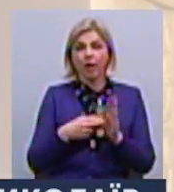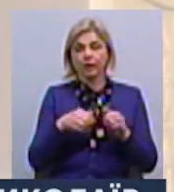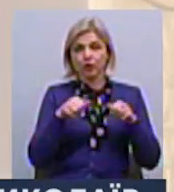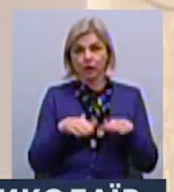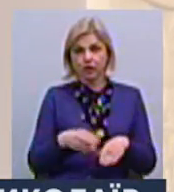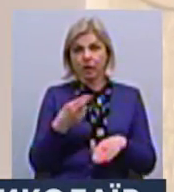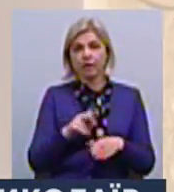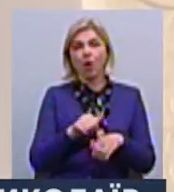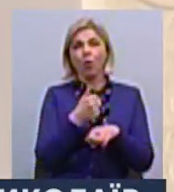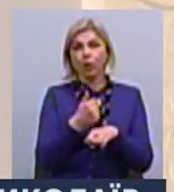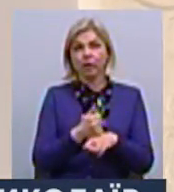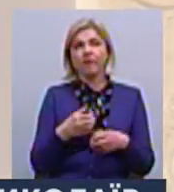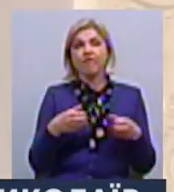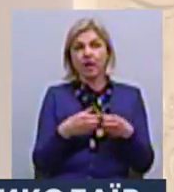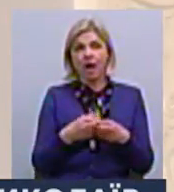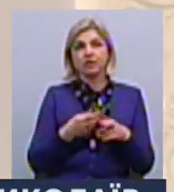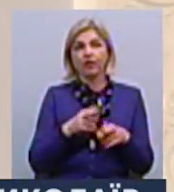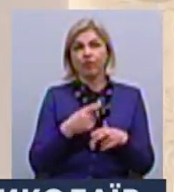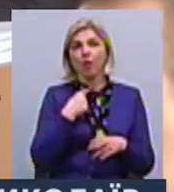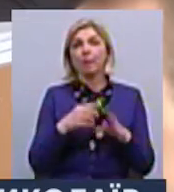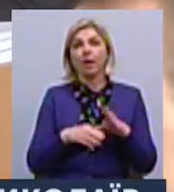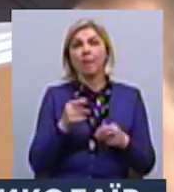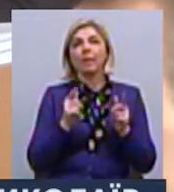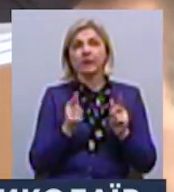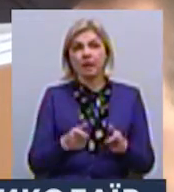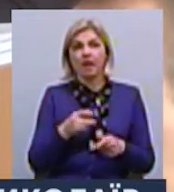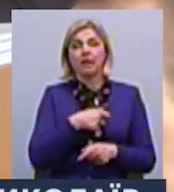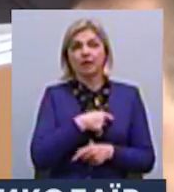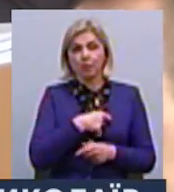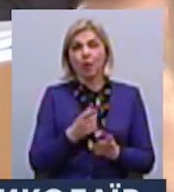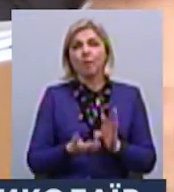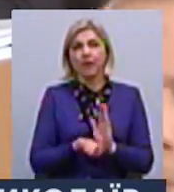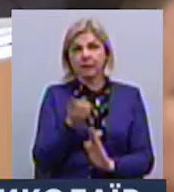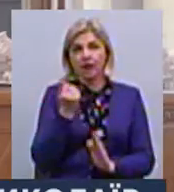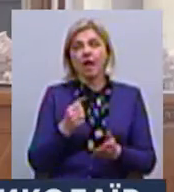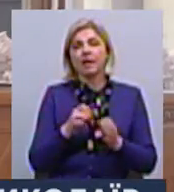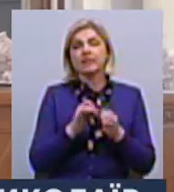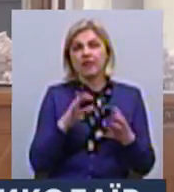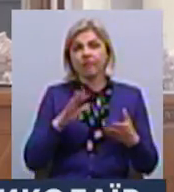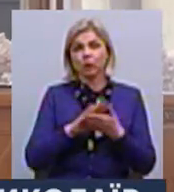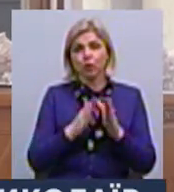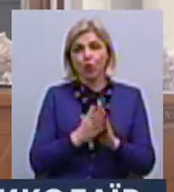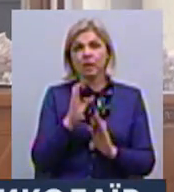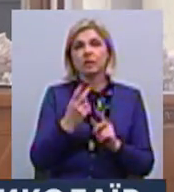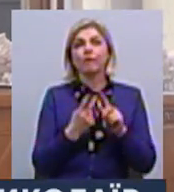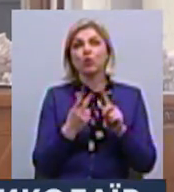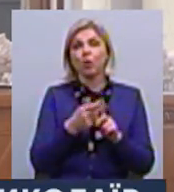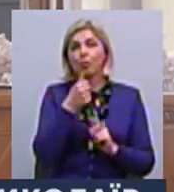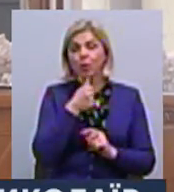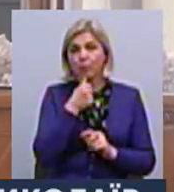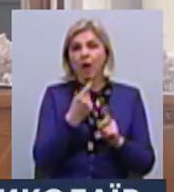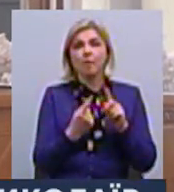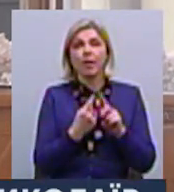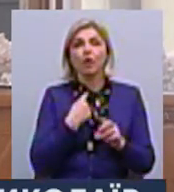голови фракції одностайно його підтримали. Депутатський корпус підтримав розірвання договору оренди з другої спроби. В першому голосуванні